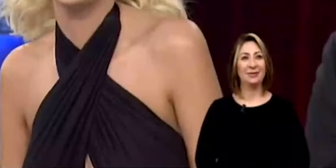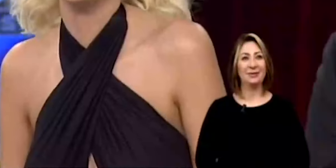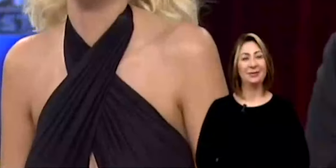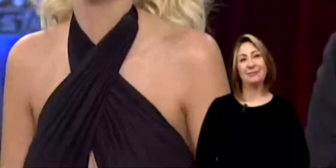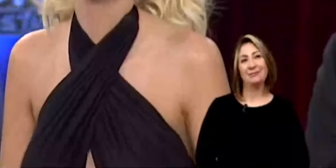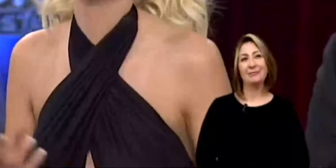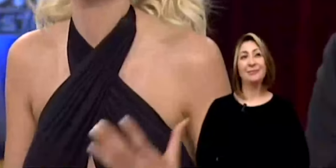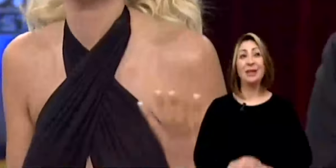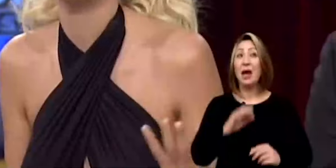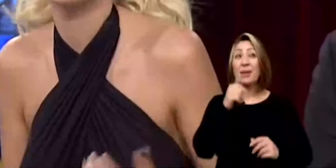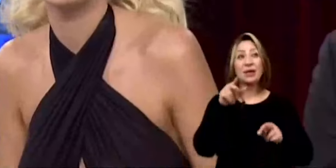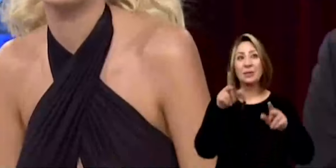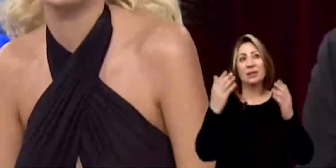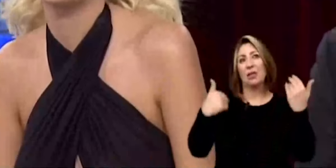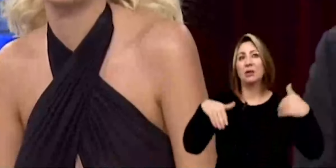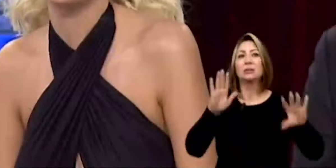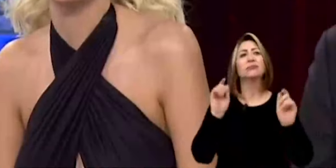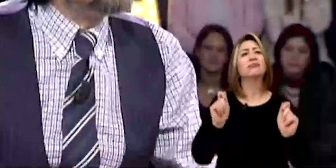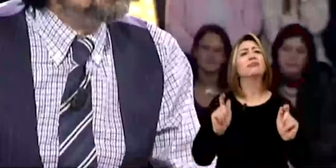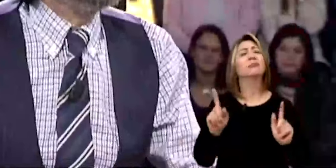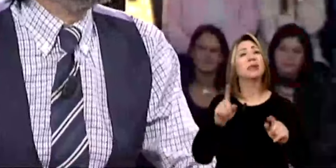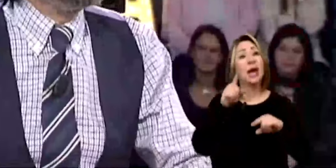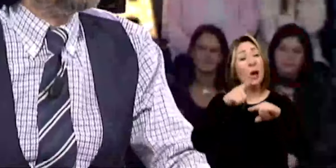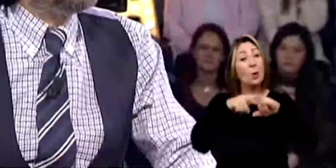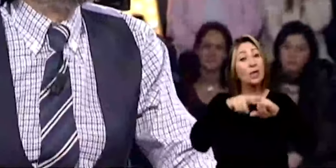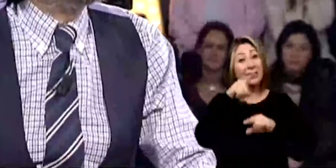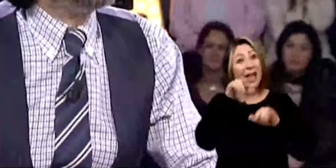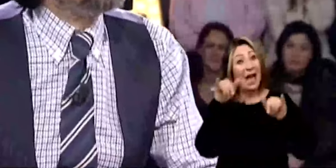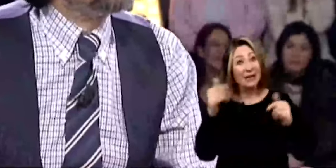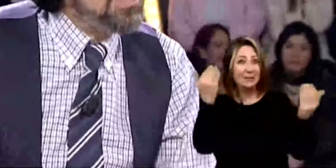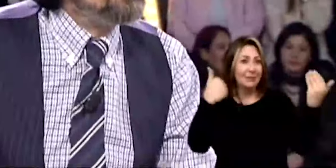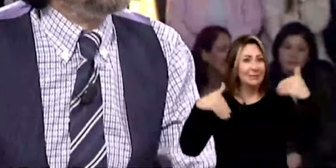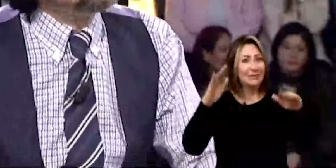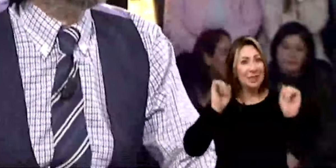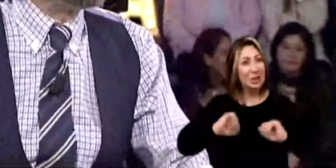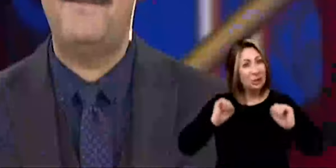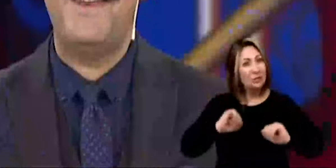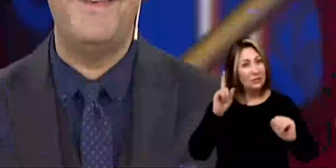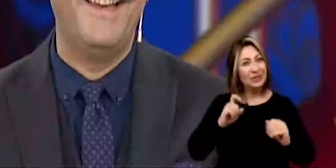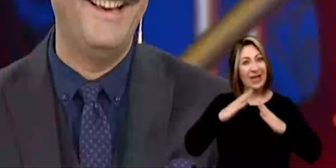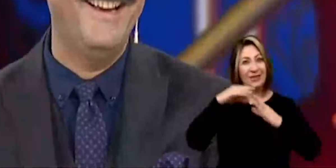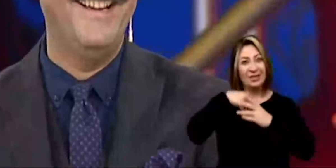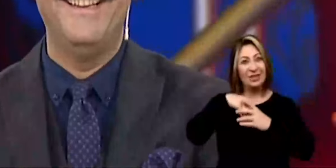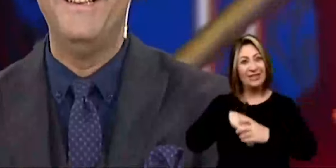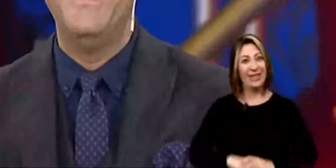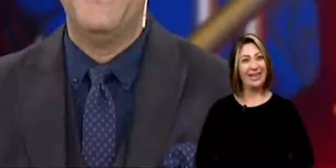O kadar ama hiç kimse onun gibi dans edemiyordu tabii. Hüseyin'cim siz Atiye gibi dans etmeye çalışır mısınız evde yalnız olduğunuz